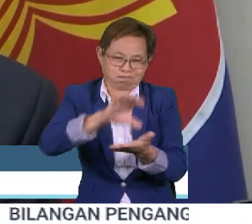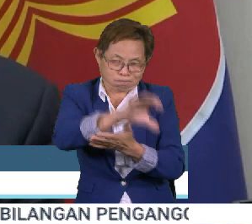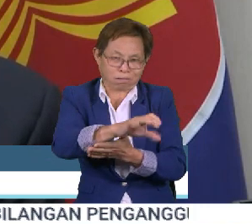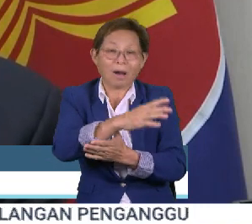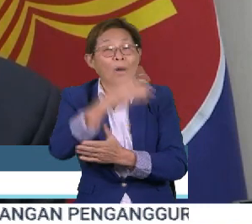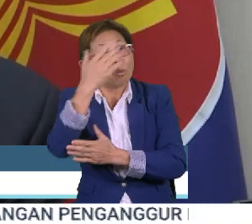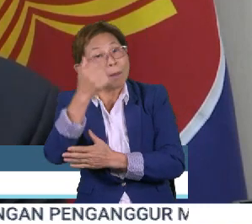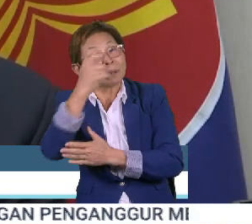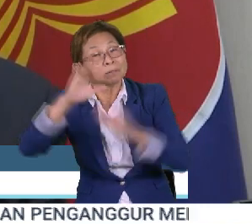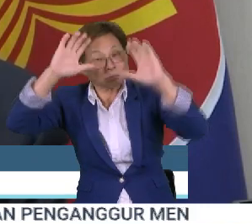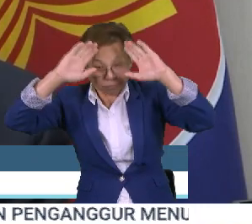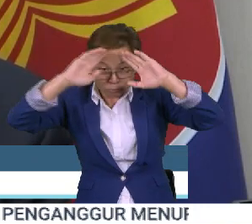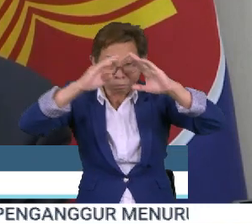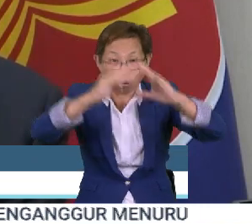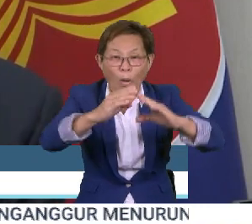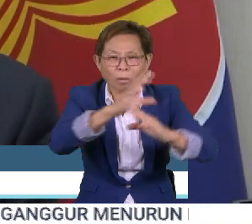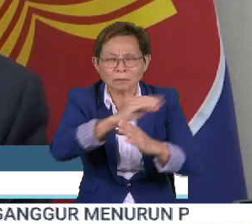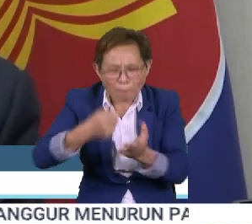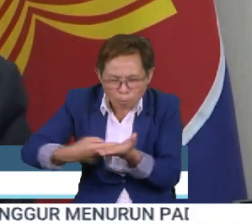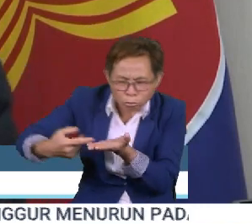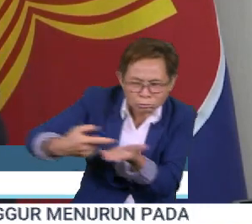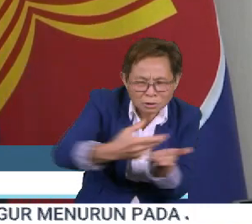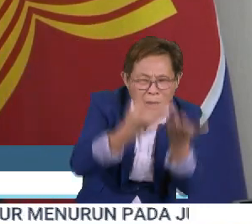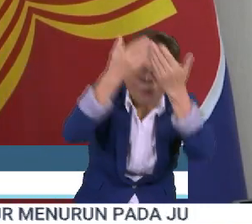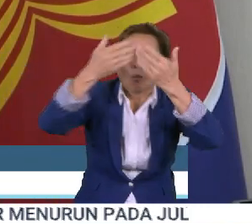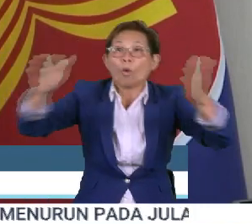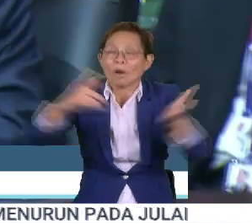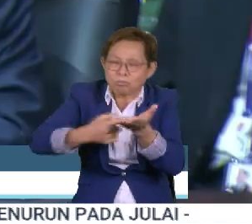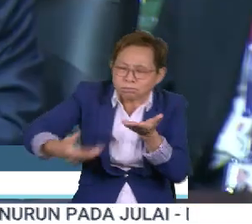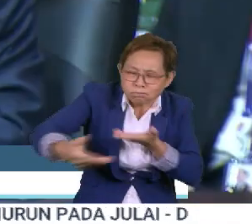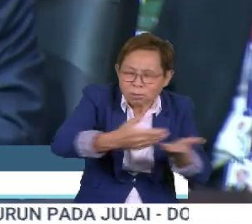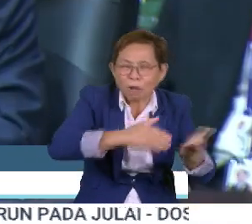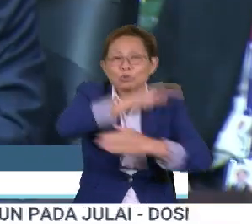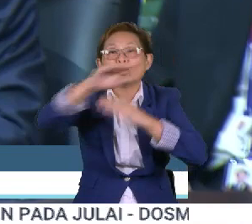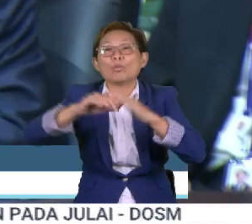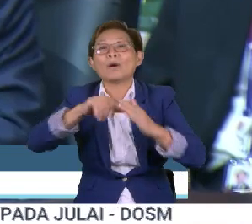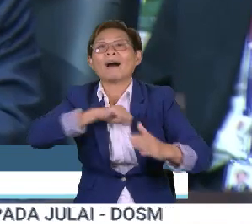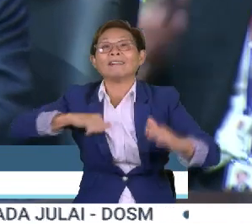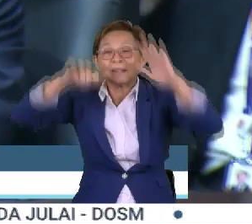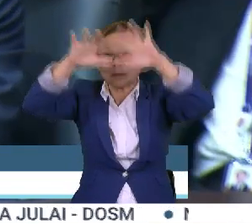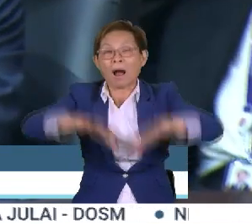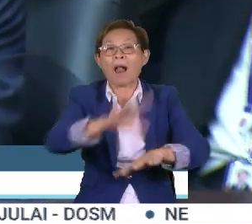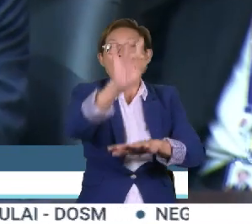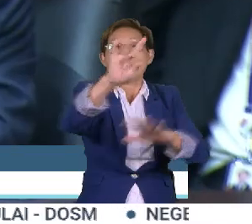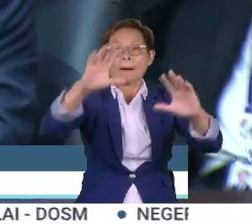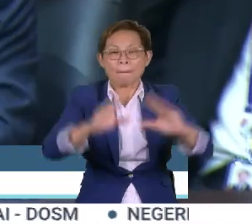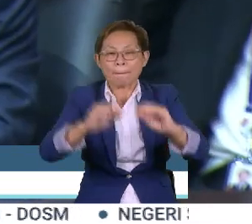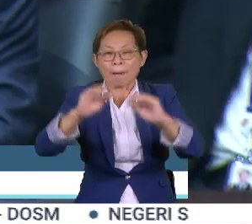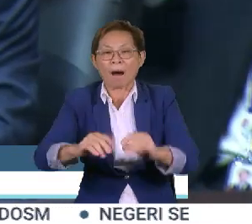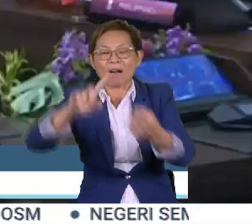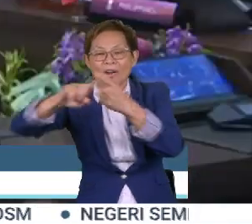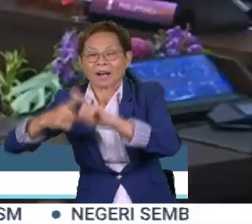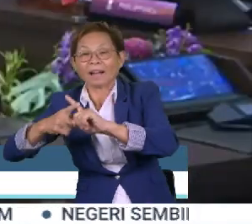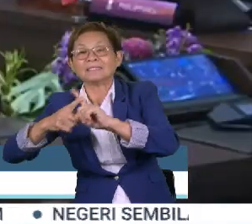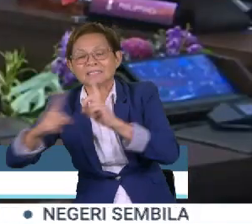karena penekanan dan dibincang secara terbuka oleh semua sebanyak 8 musyawarah dengan rakan-rekan